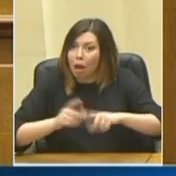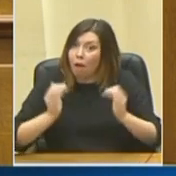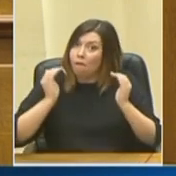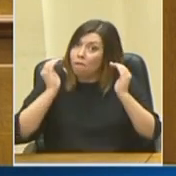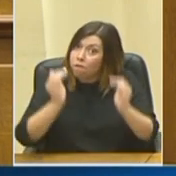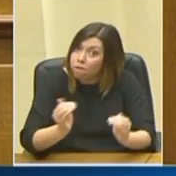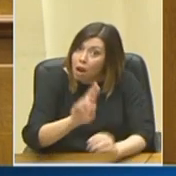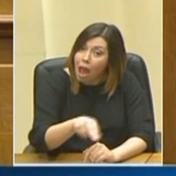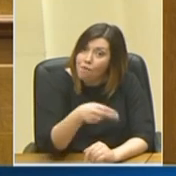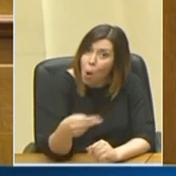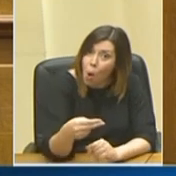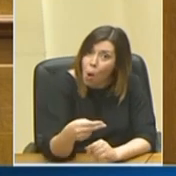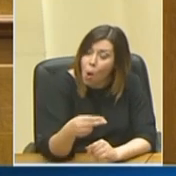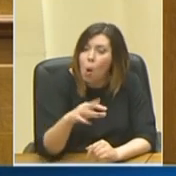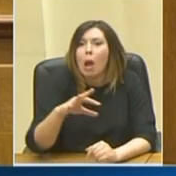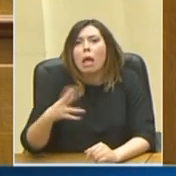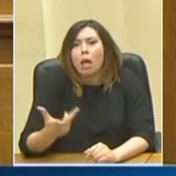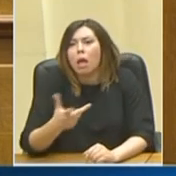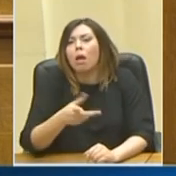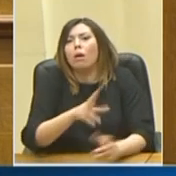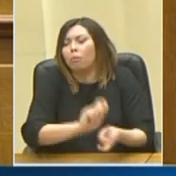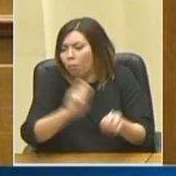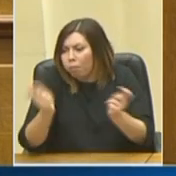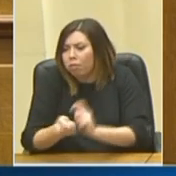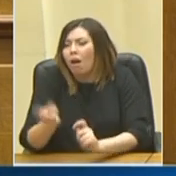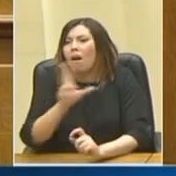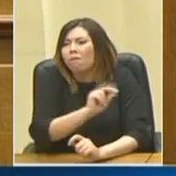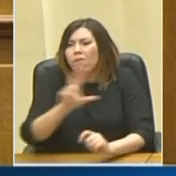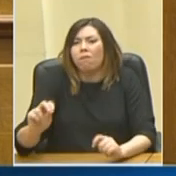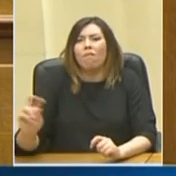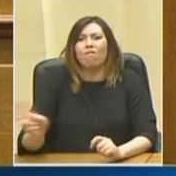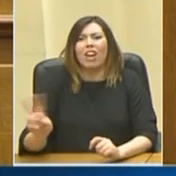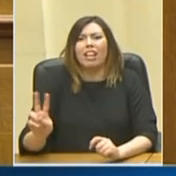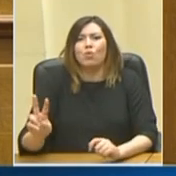στο πεδίο του ευρώ ή θα γίνει η Βενεζουέλα τριτοκοσμική.